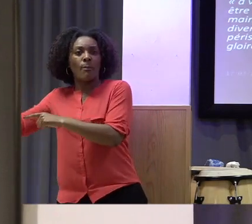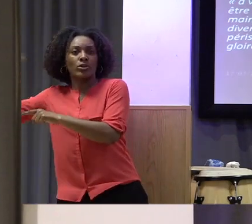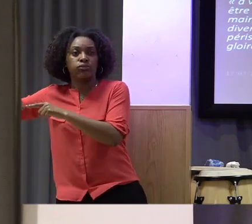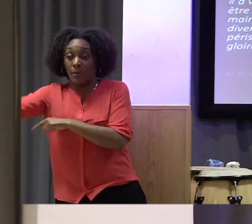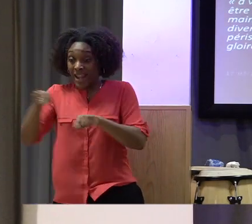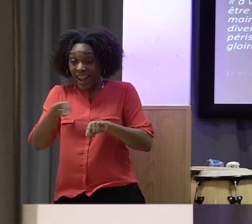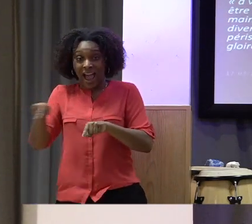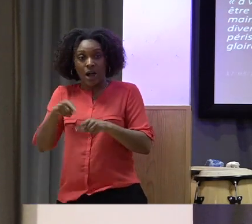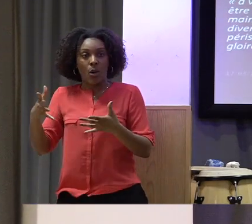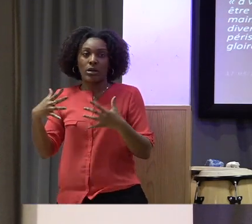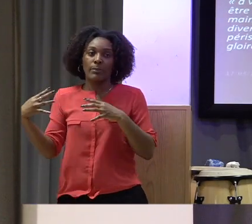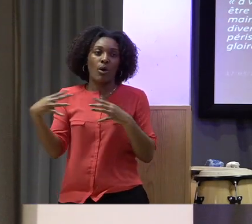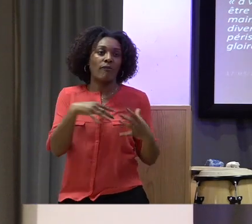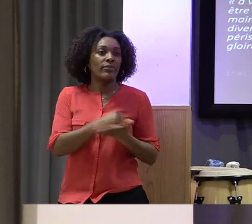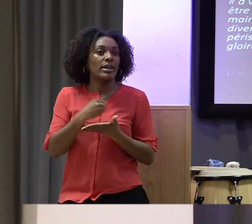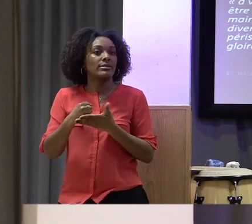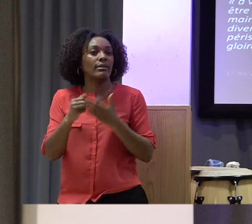que Jésus en avait besoin?